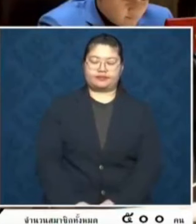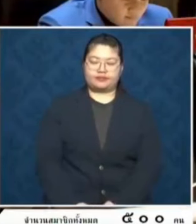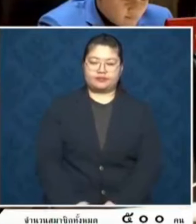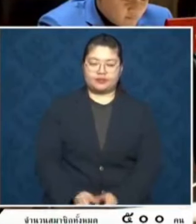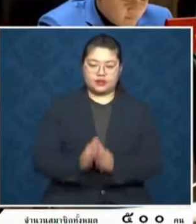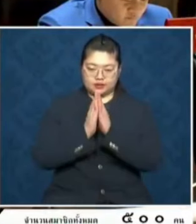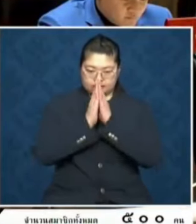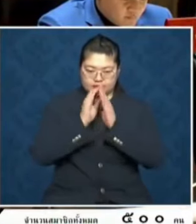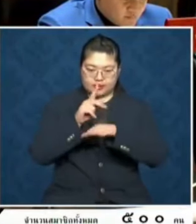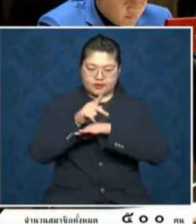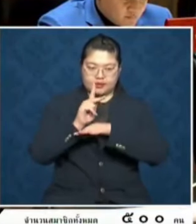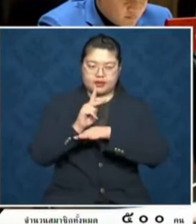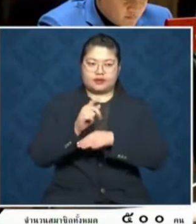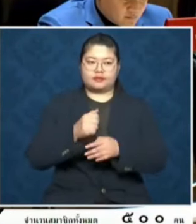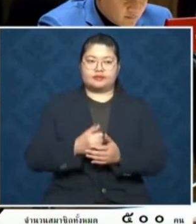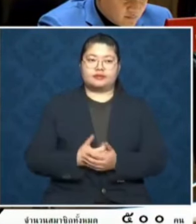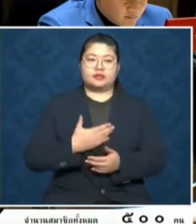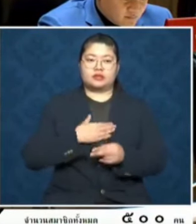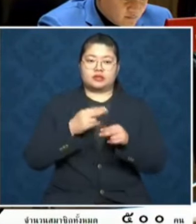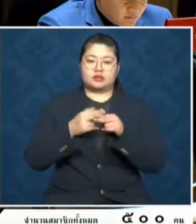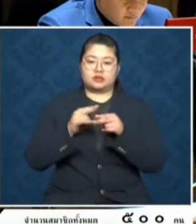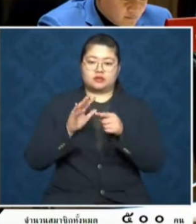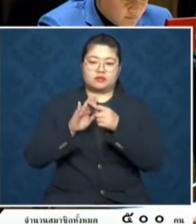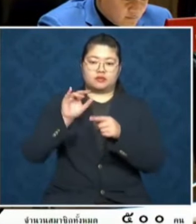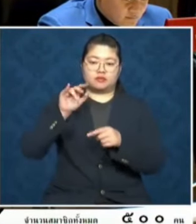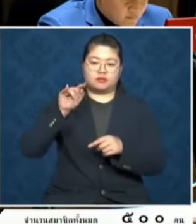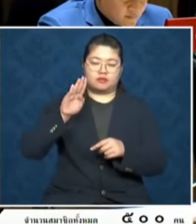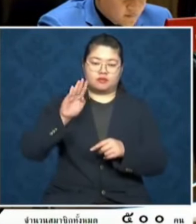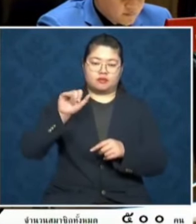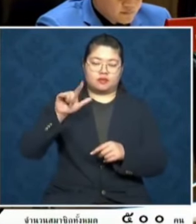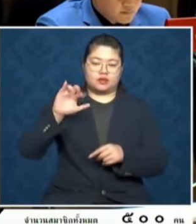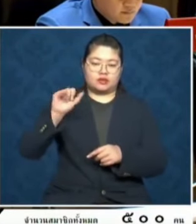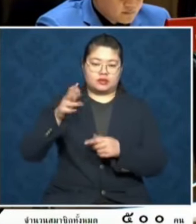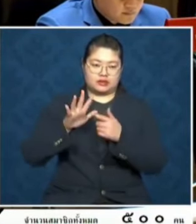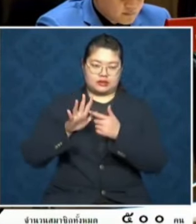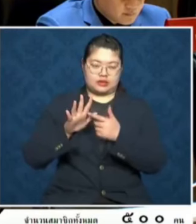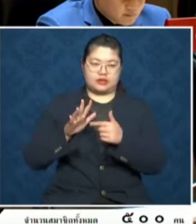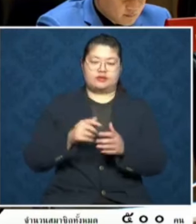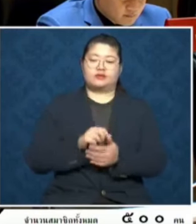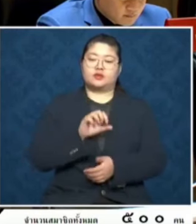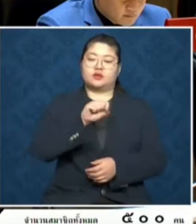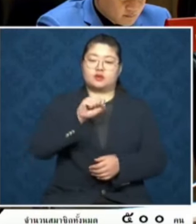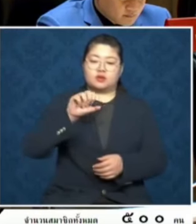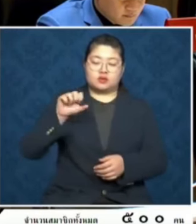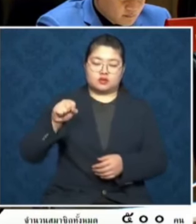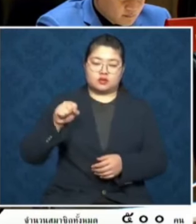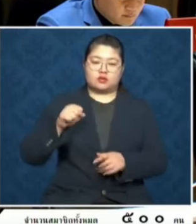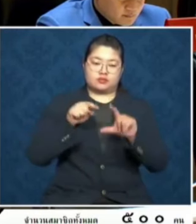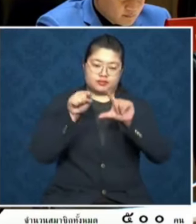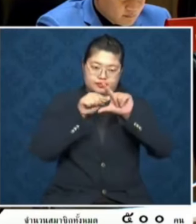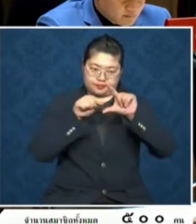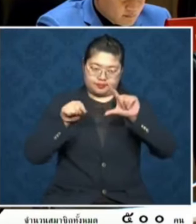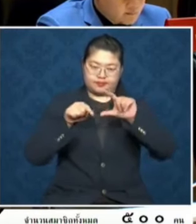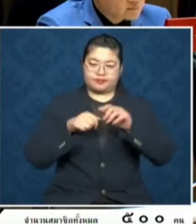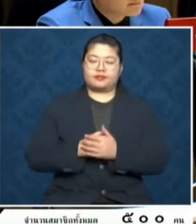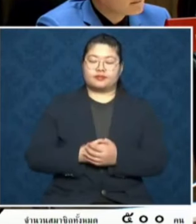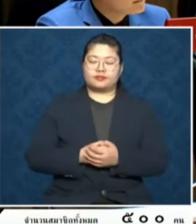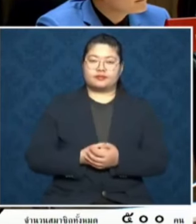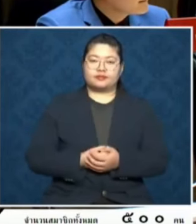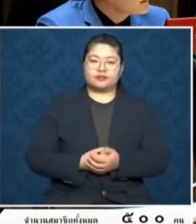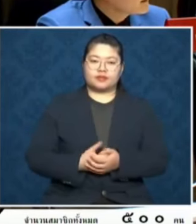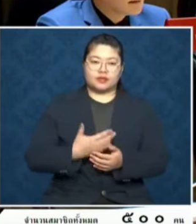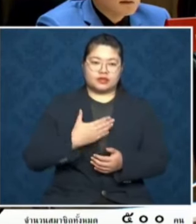เรียนท่านประธานสภาดิฉันเบญจาแสงจันทร์สมาชิกสภาผู้แทนราษฎรแบบบัญชีรายชื่อพรรคก้าวไกลค่ะท่านประธ